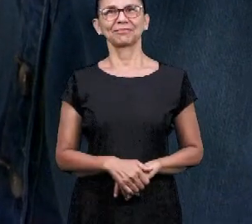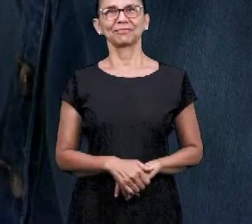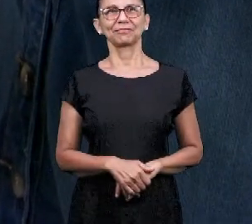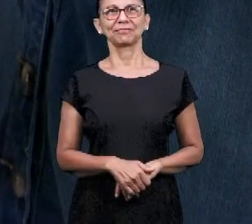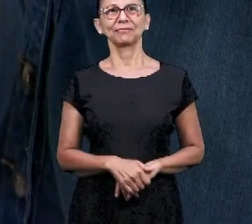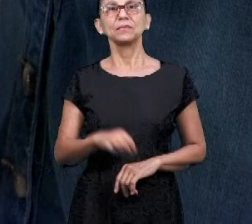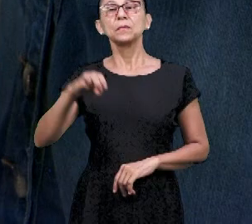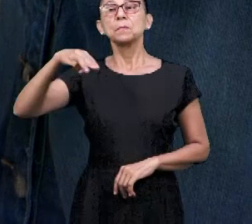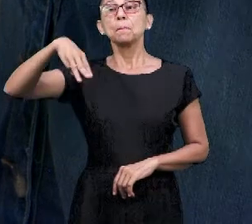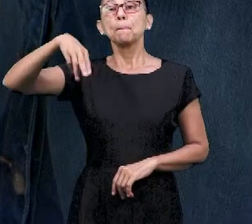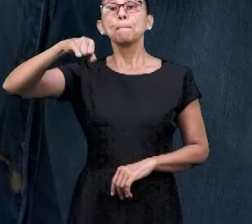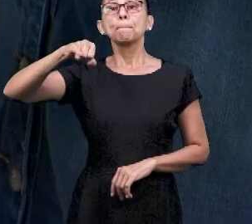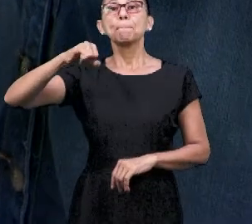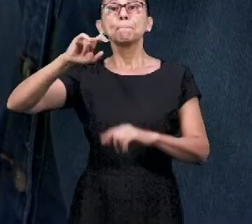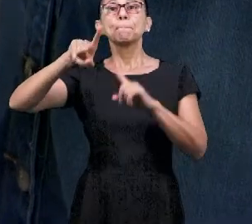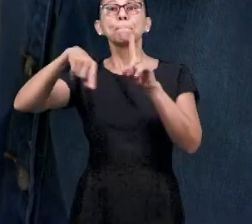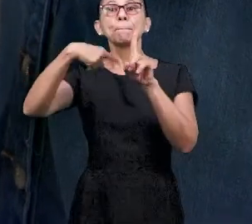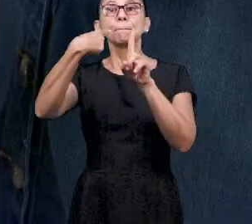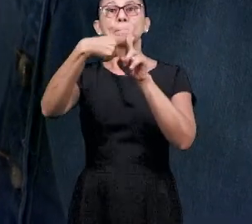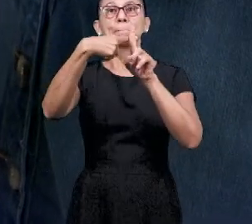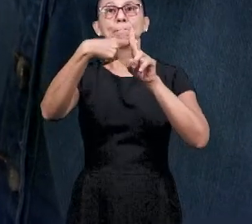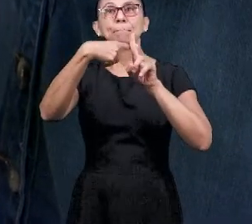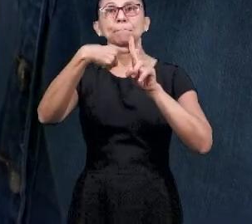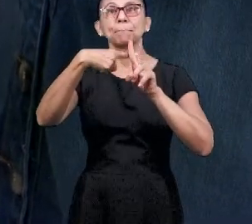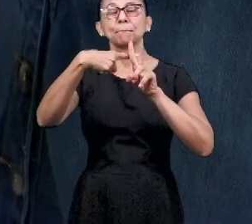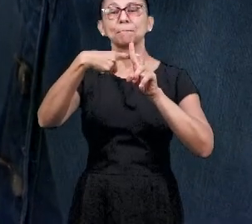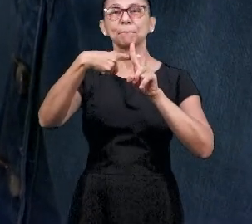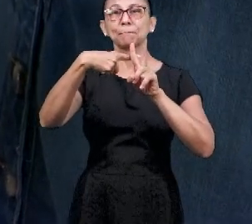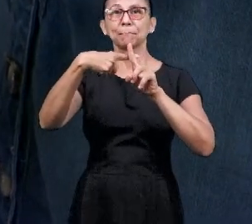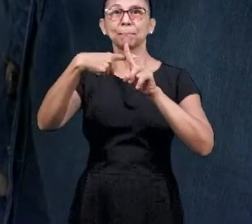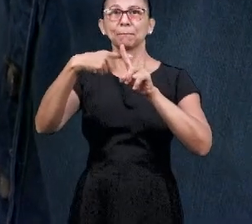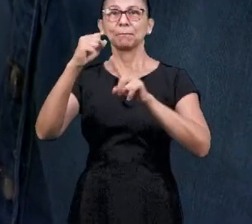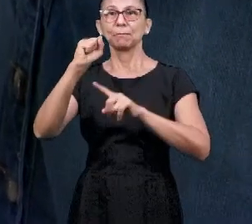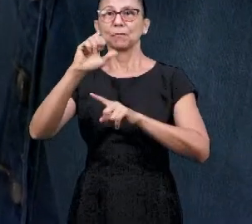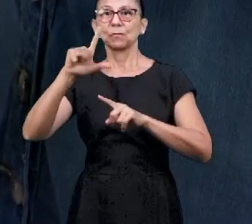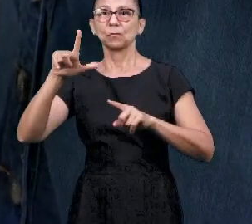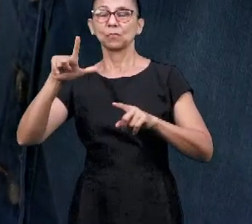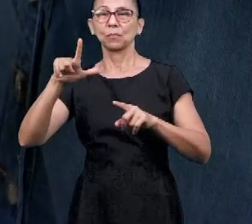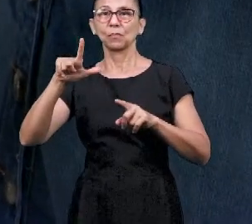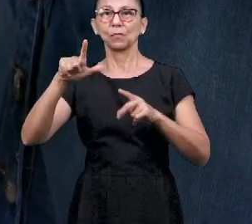Mi majeur, Mi, Sol dièse, Si.